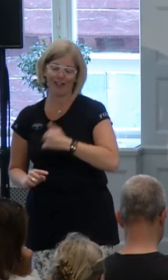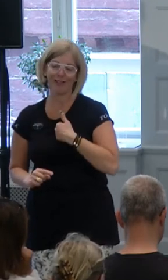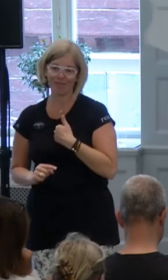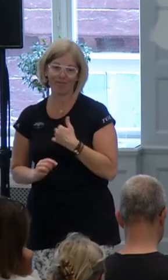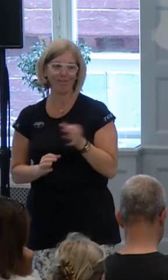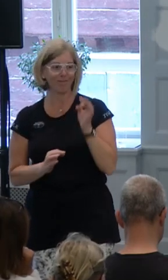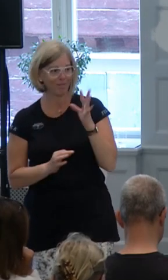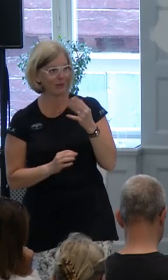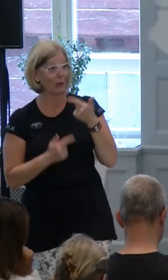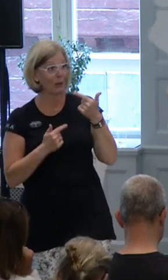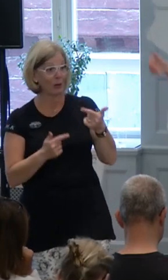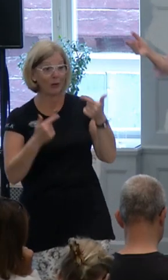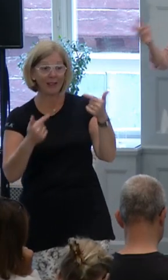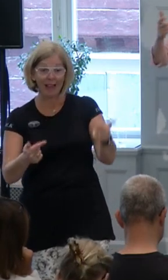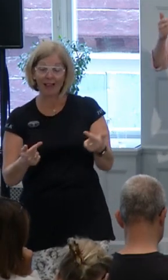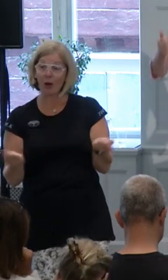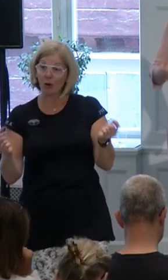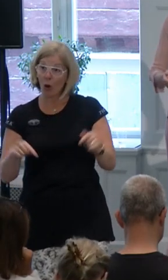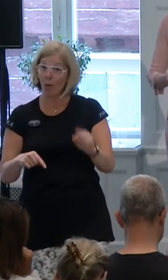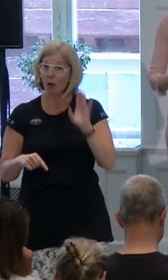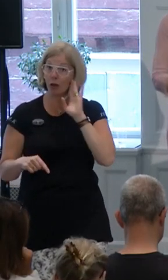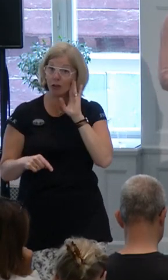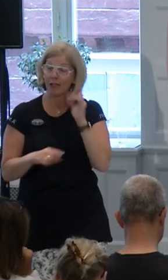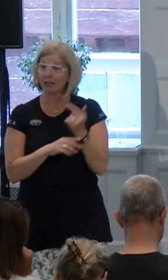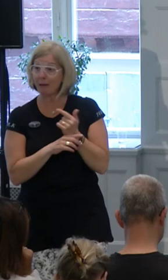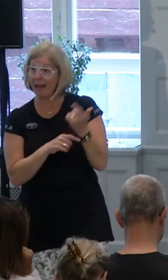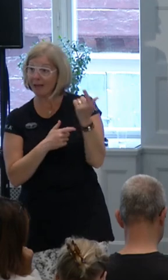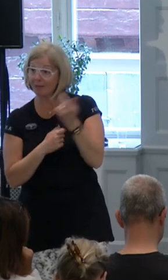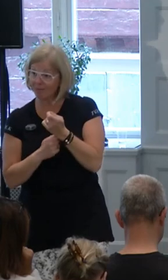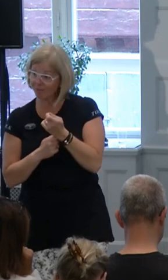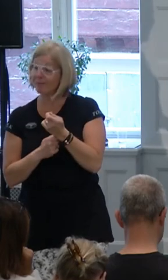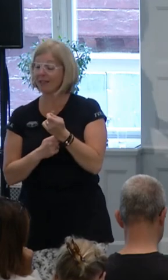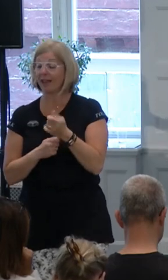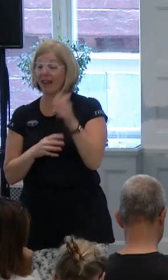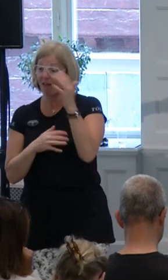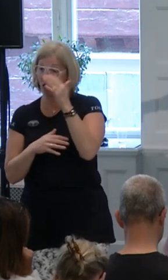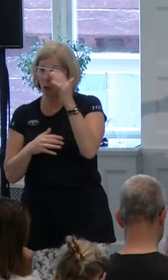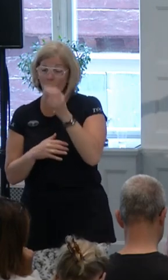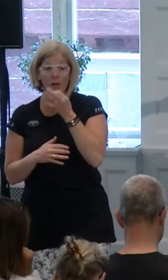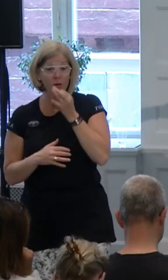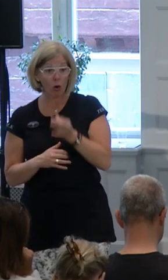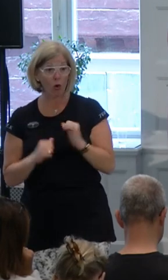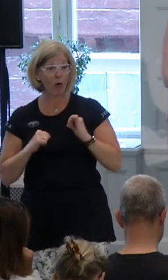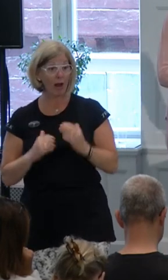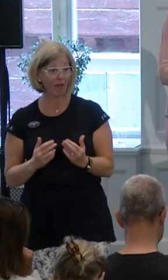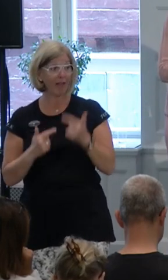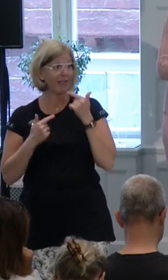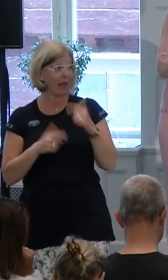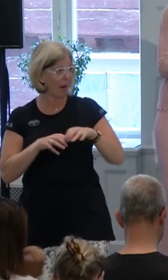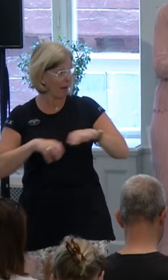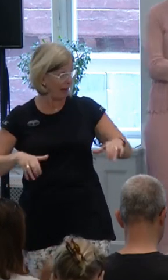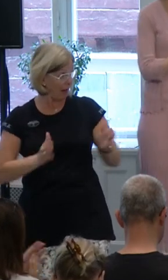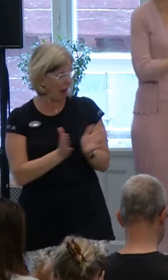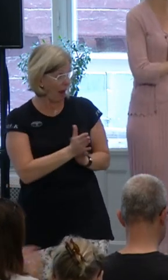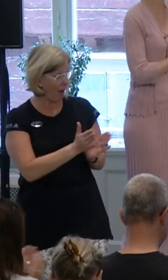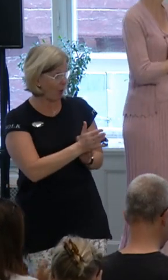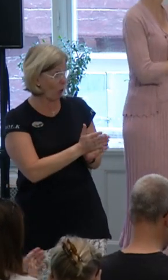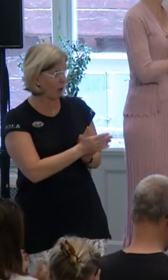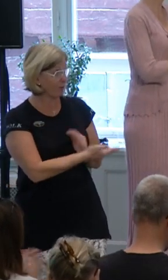Tusen tack för att ni kom och lyssnade och spelade in reflektioner och frågor. Och tack såklart till panelen. Jag tycker att de ska få en applåd.